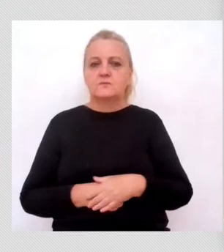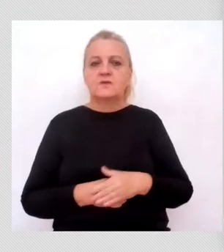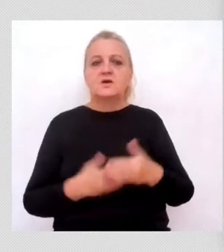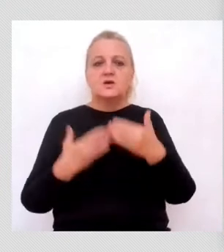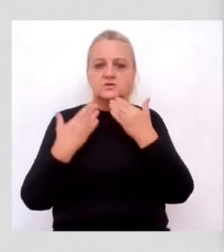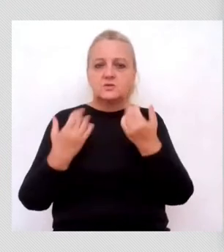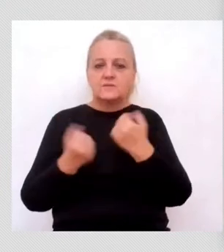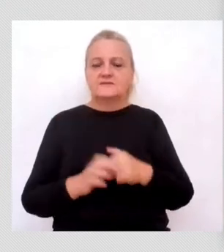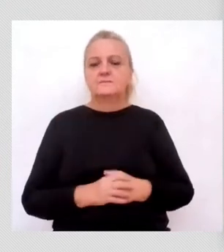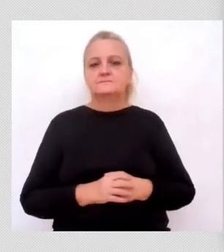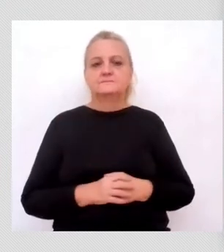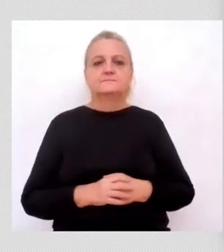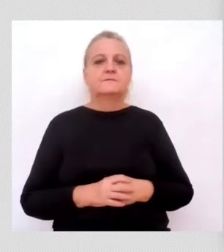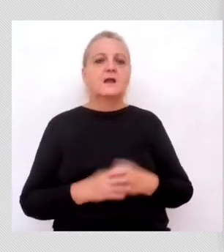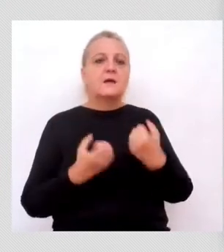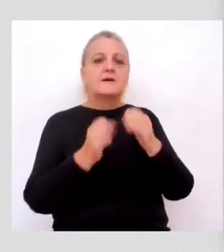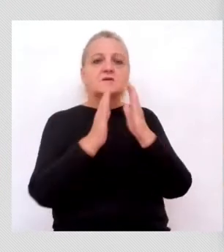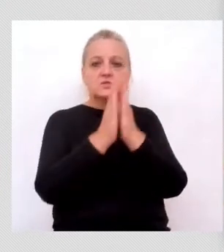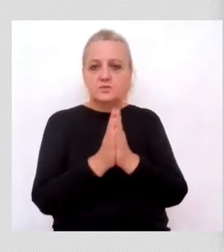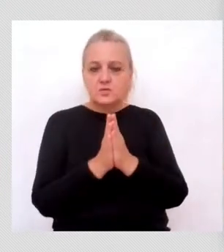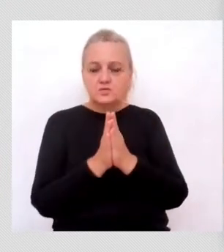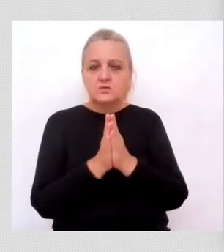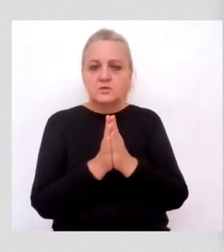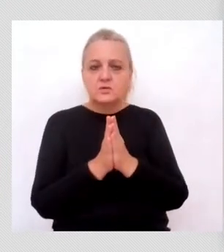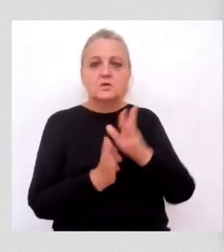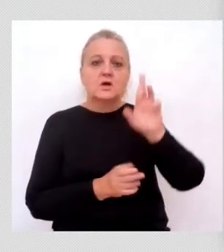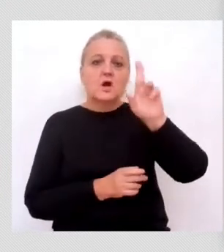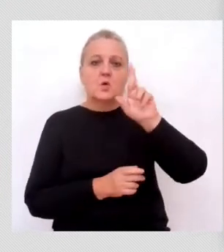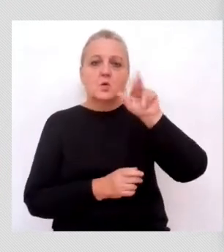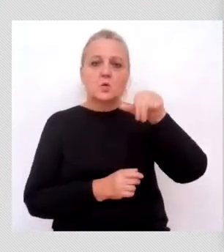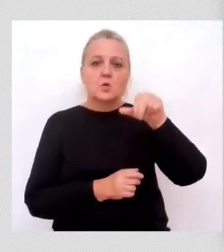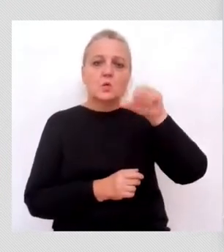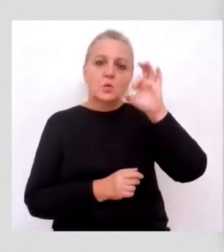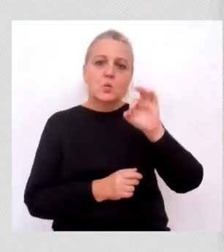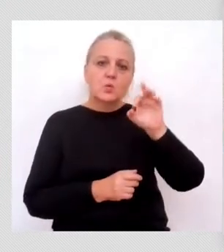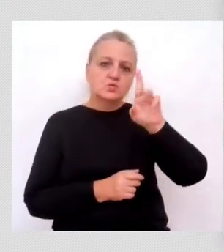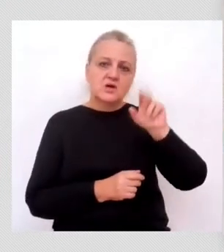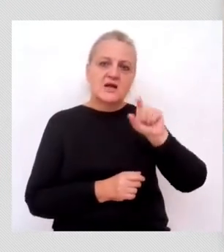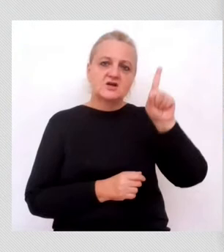bardzo. Bardzo proszę, Róża Rzeplińska.